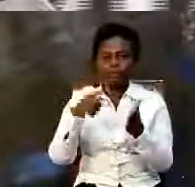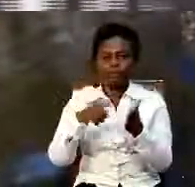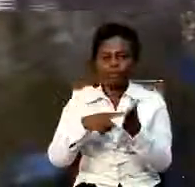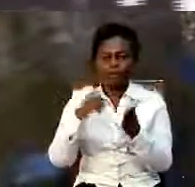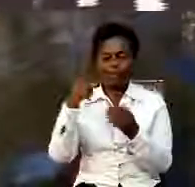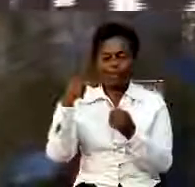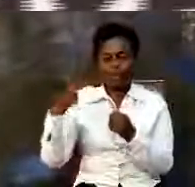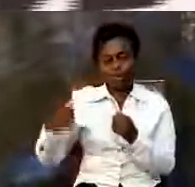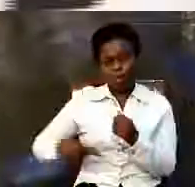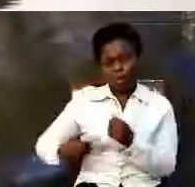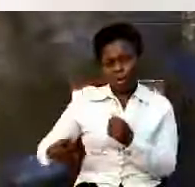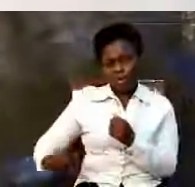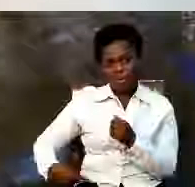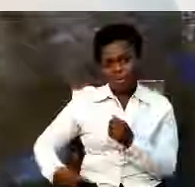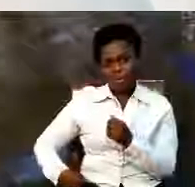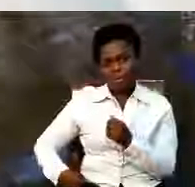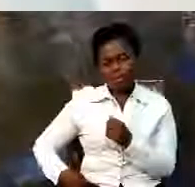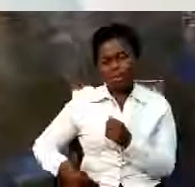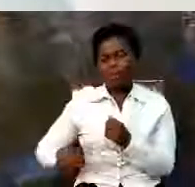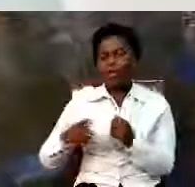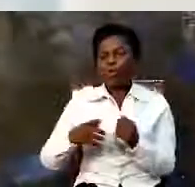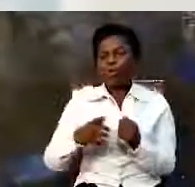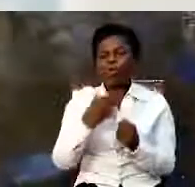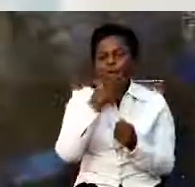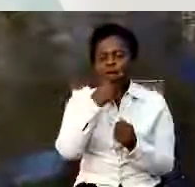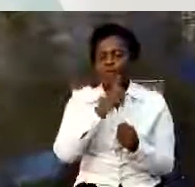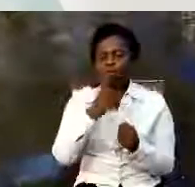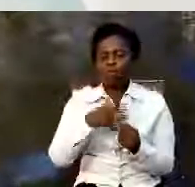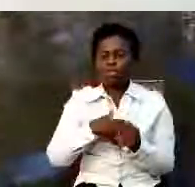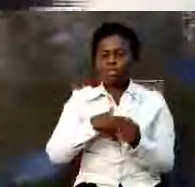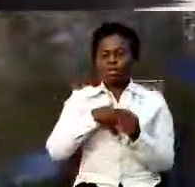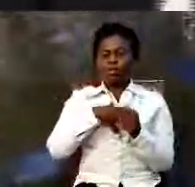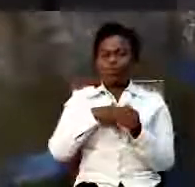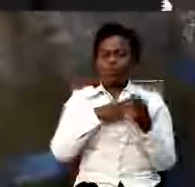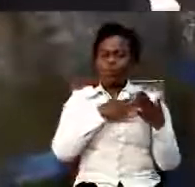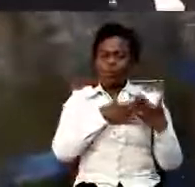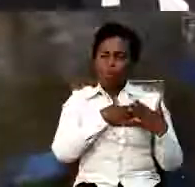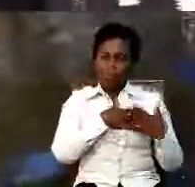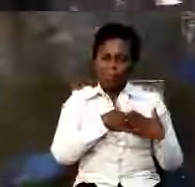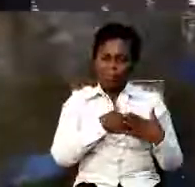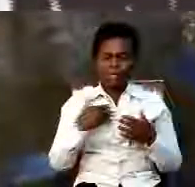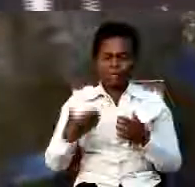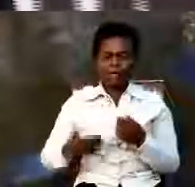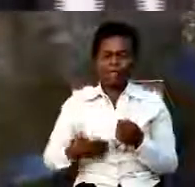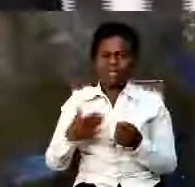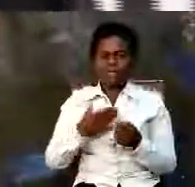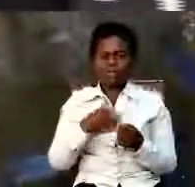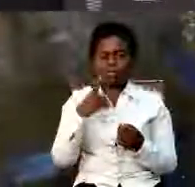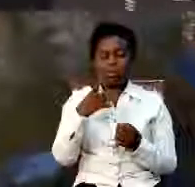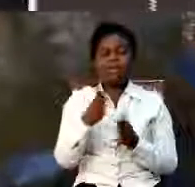mwajiri. Wanaume tusihofu kwamba kuwapenda wake zetu ni dalili